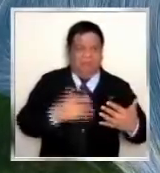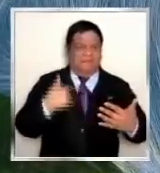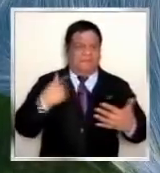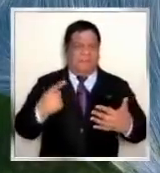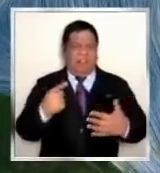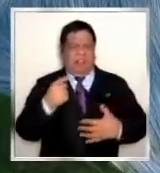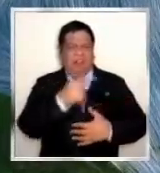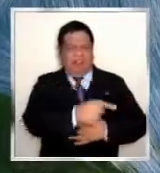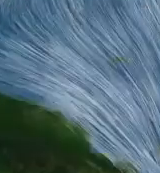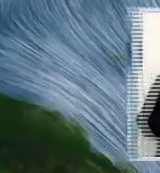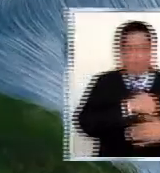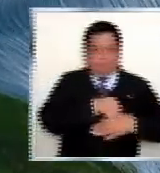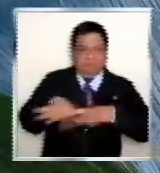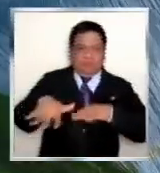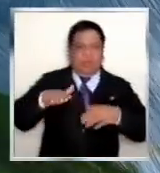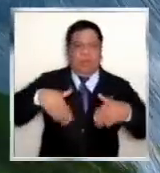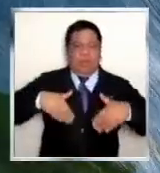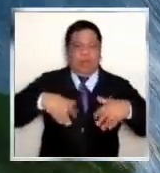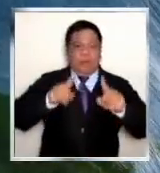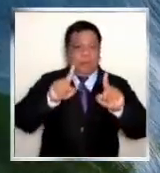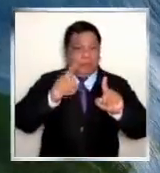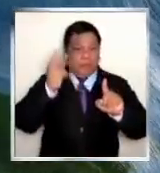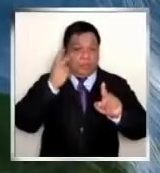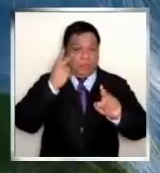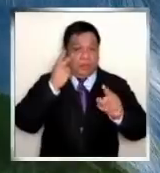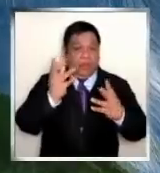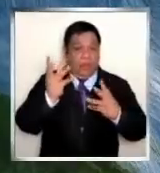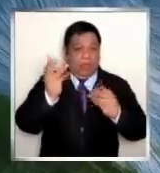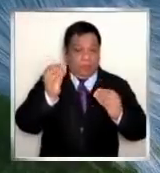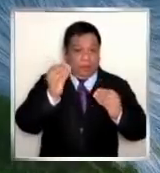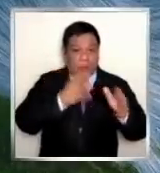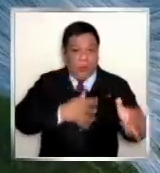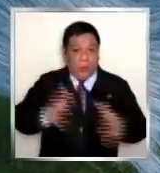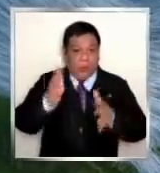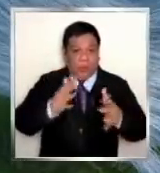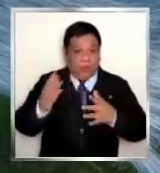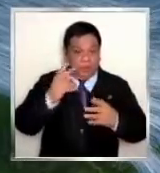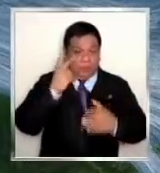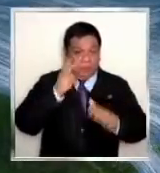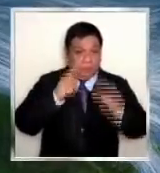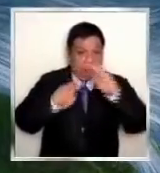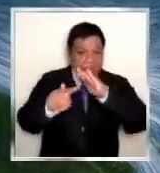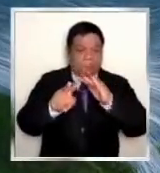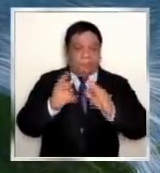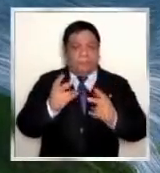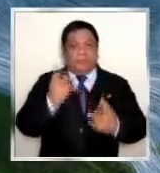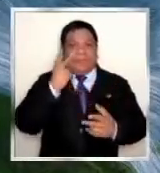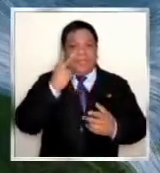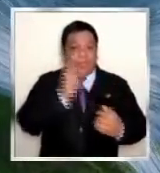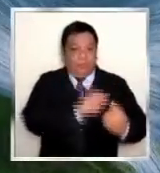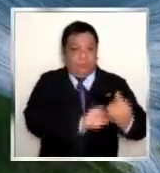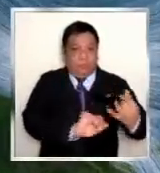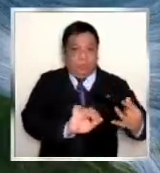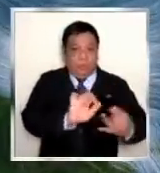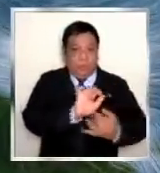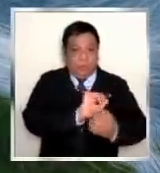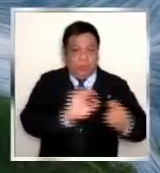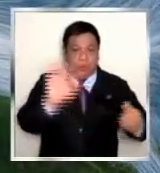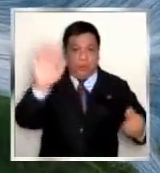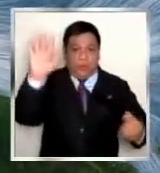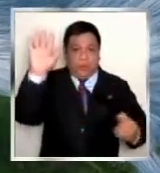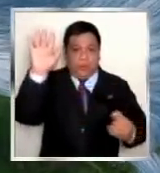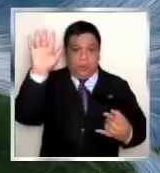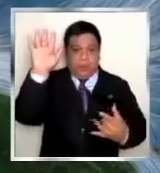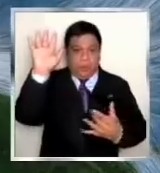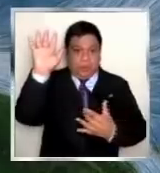yung latest wind forecast map ng Metro Weather, makikita niyo yung circulation na dyan sa may gilid ng Philippine Area of Responsibility